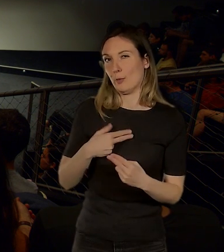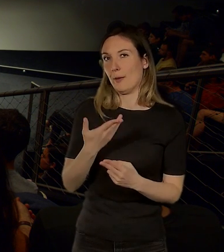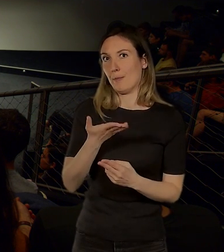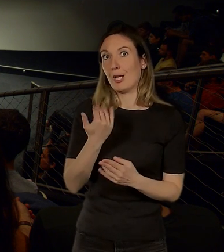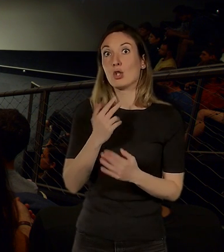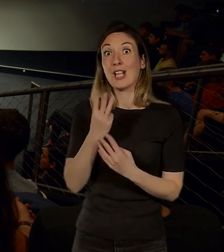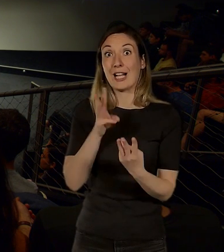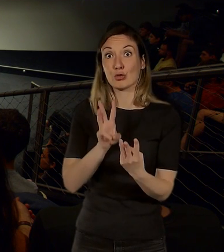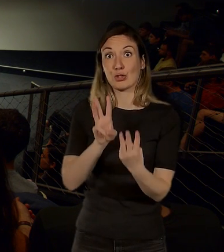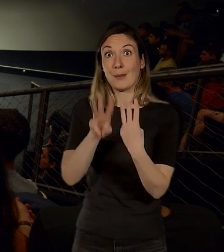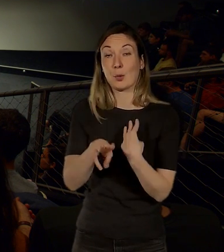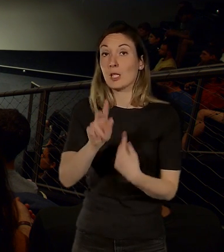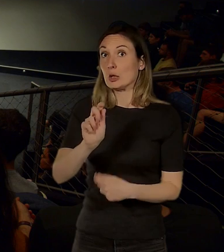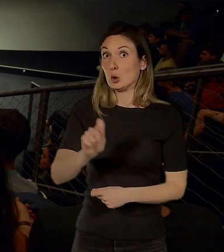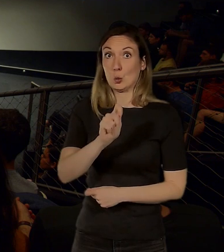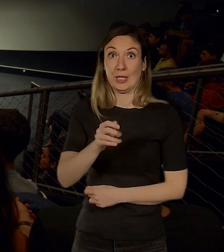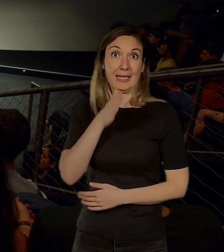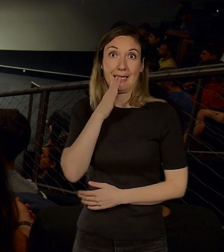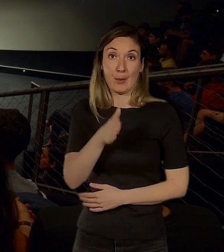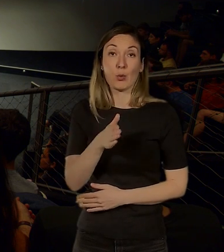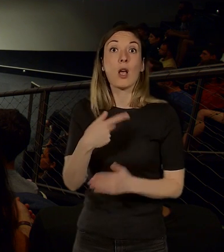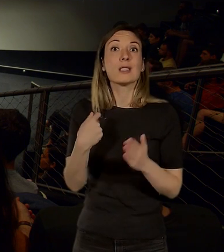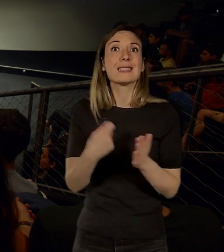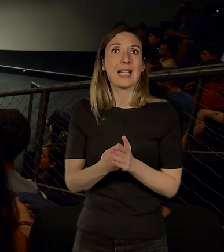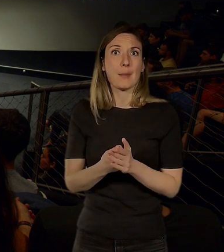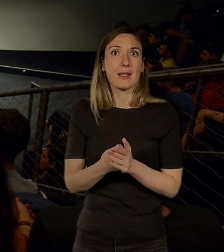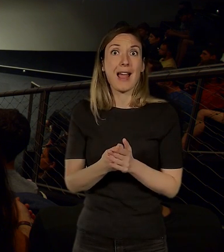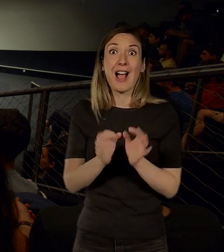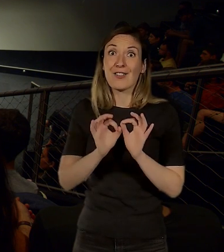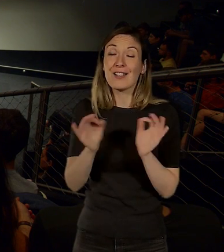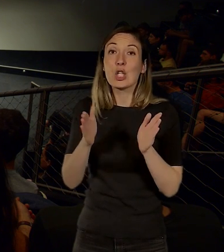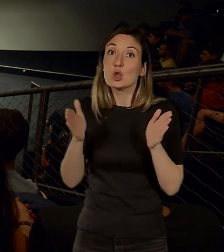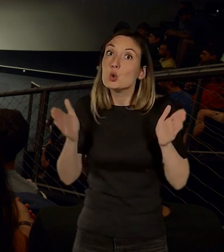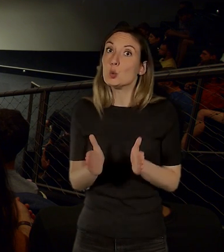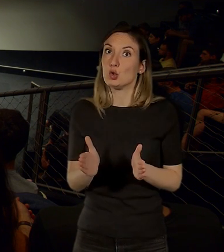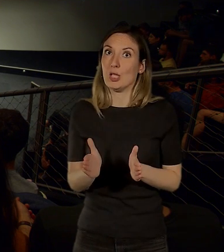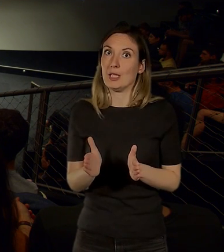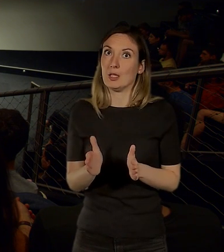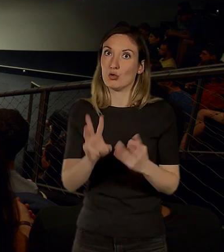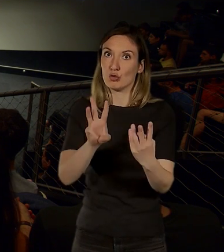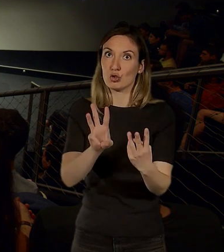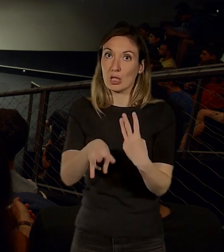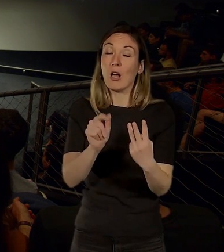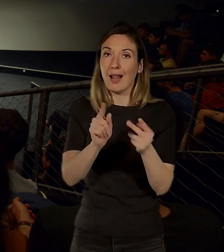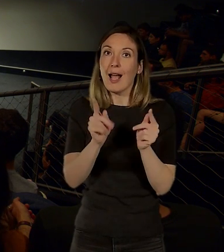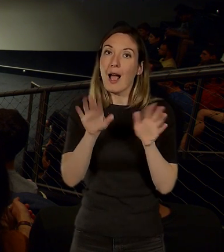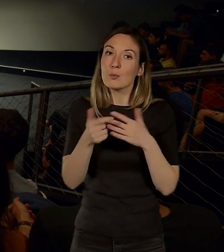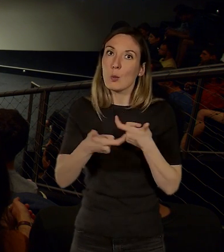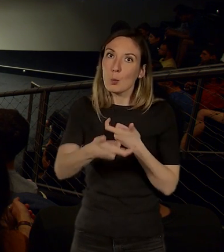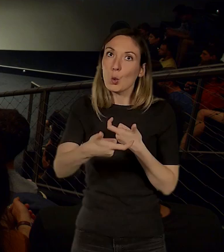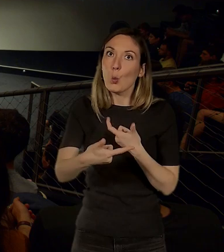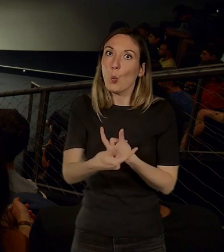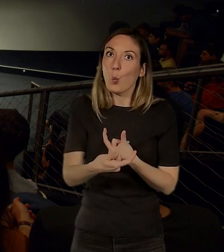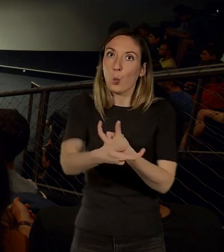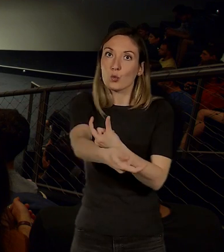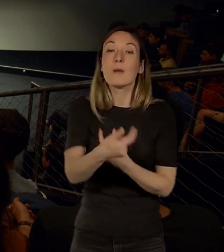ono je to v Praze na spoustě míst, jestli ty pruhy by nešly zúžit. Já si vzpomenu, když jsem byl, viděl jsem v